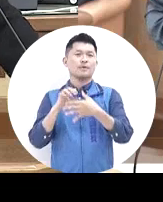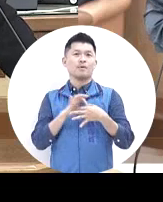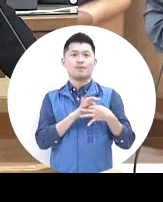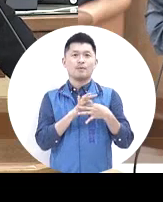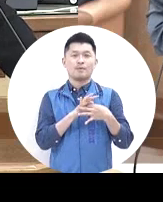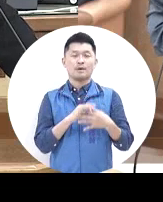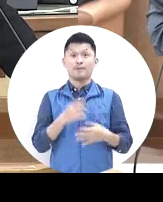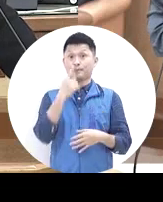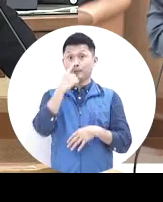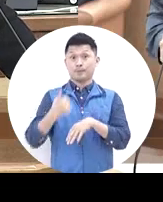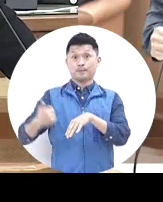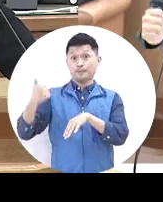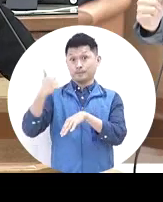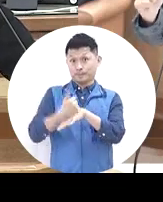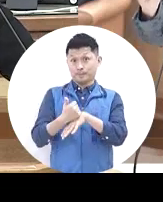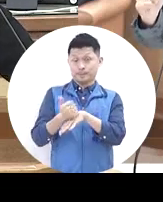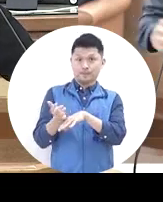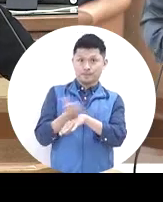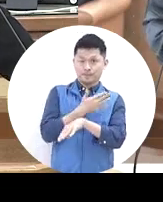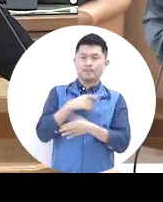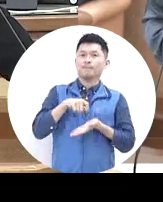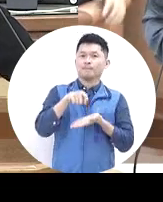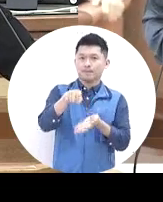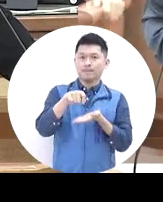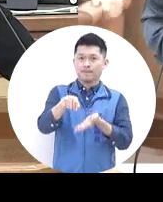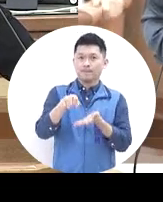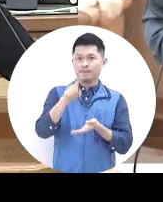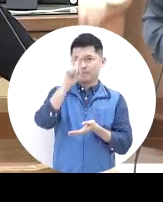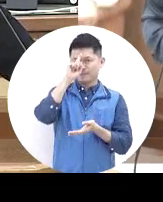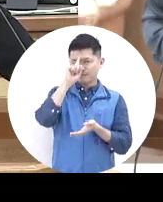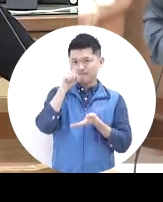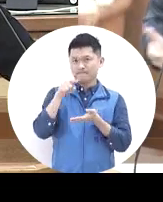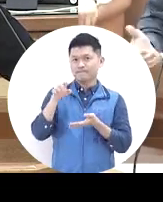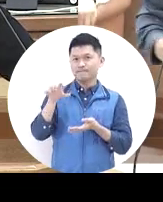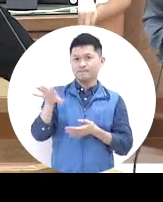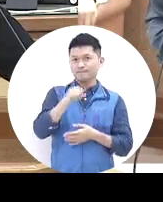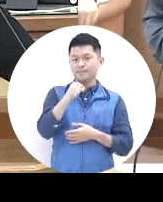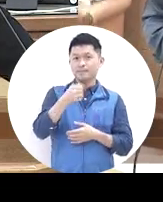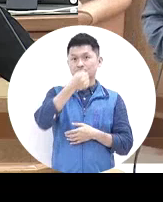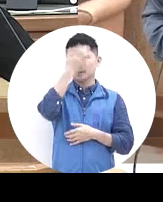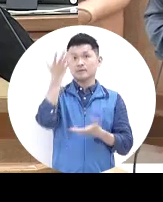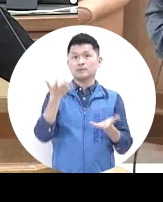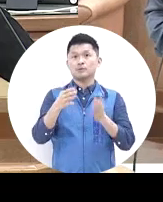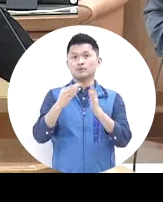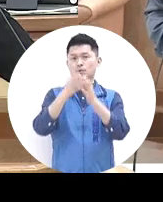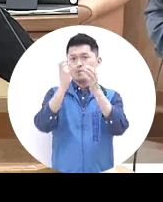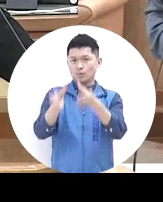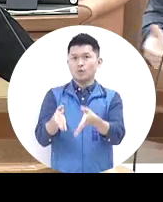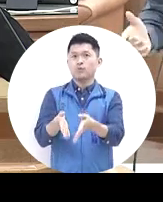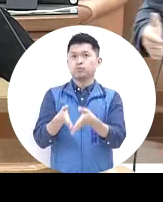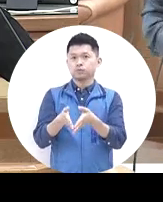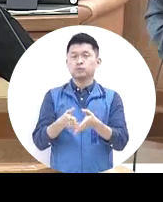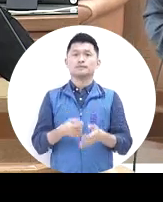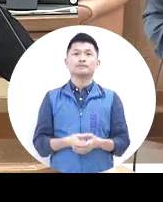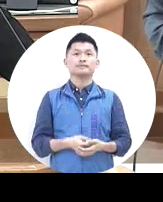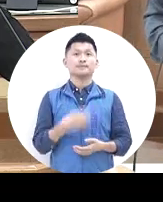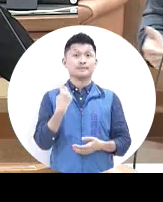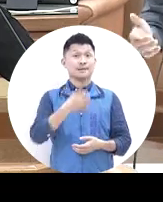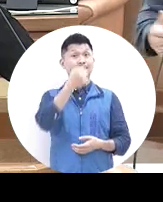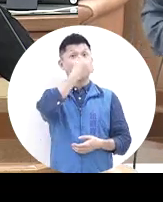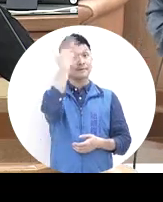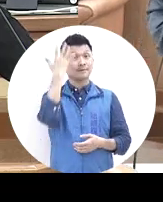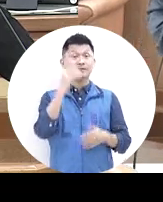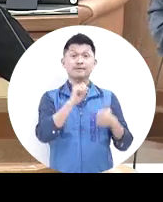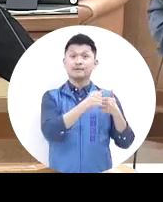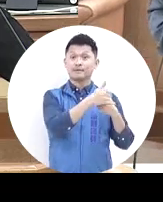就任以来就一直提案说，就是我们要争取这青年事务局，就是青年局。那当然包含了很多的年轻的议员，